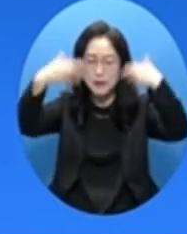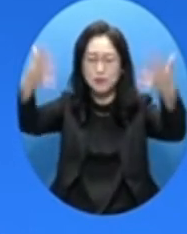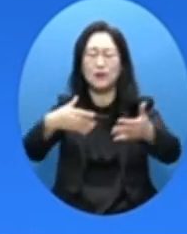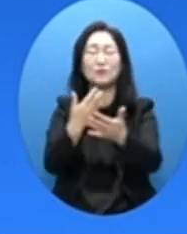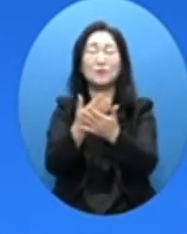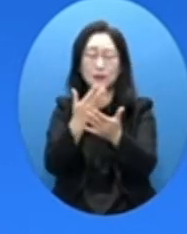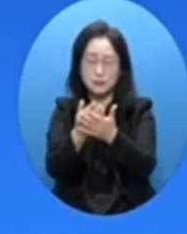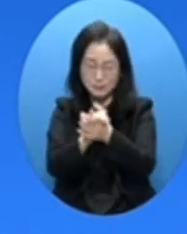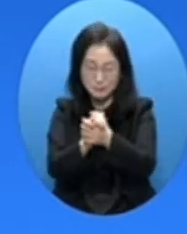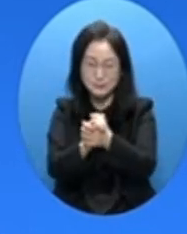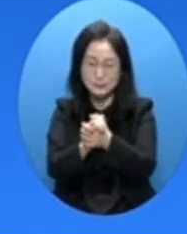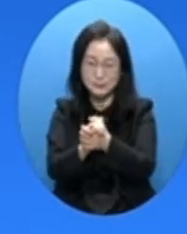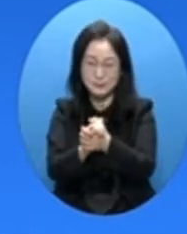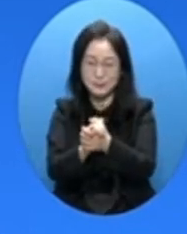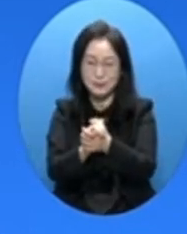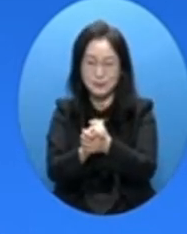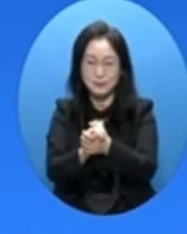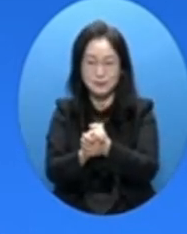주시옵소서